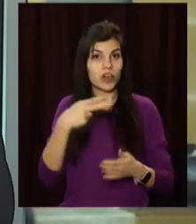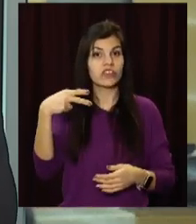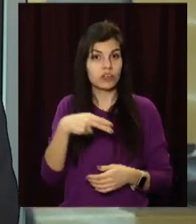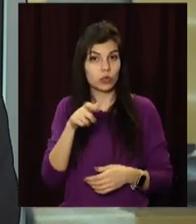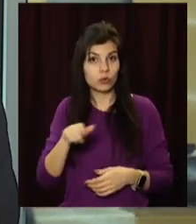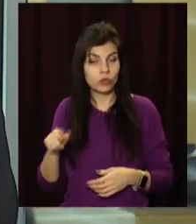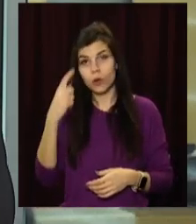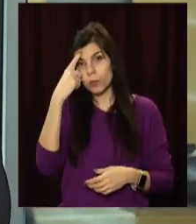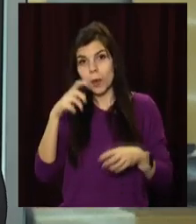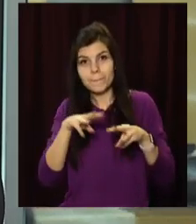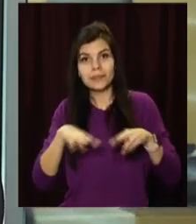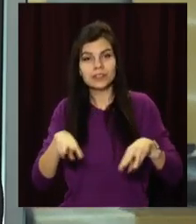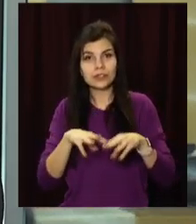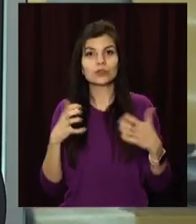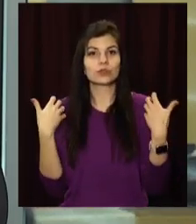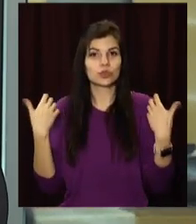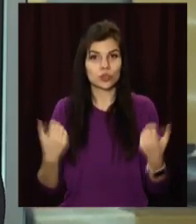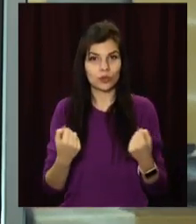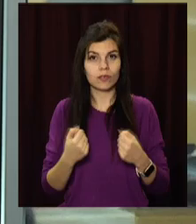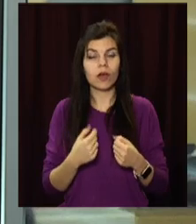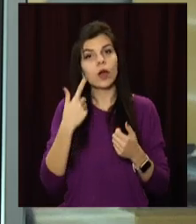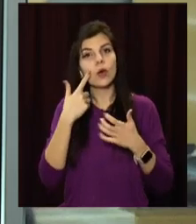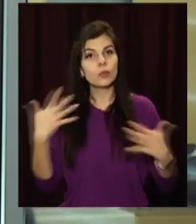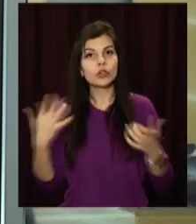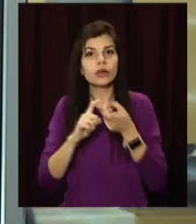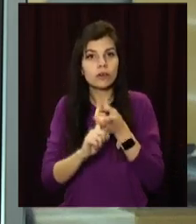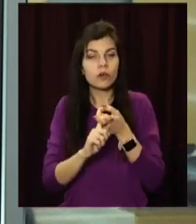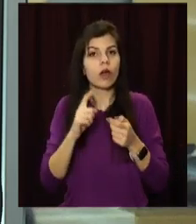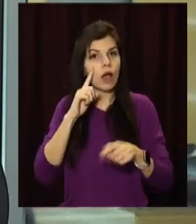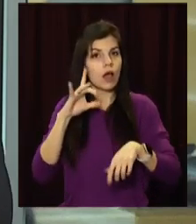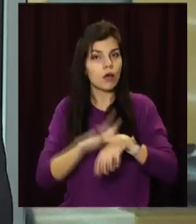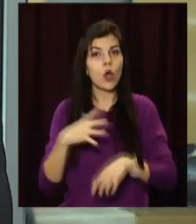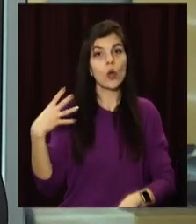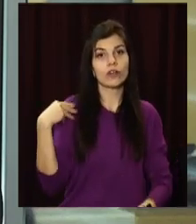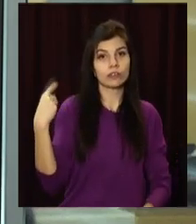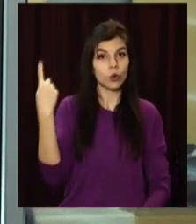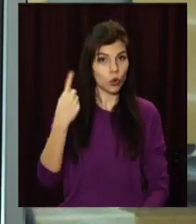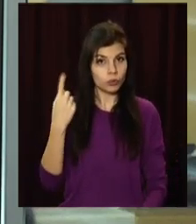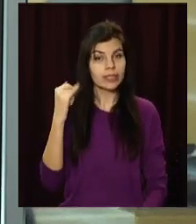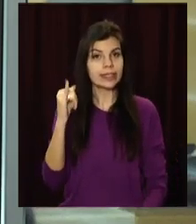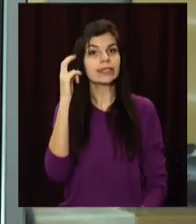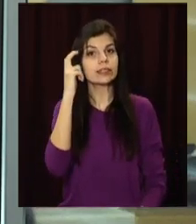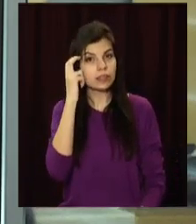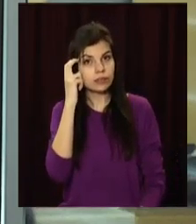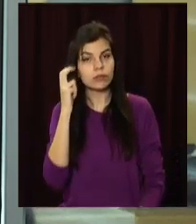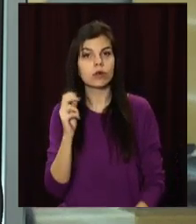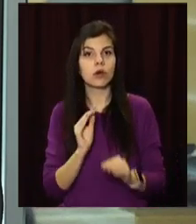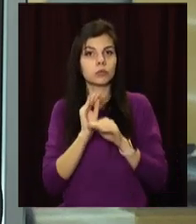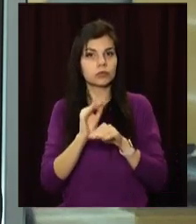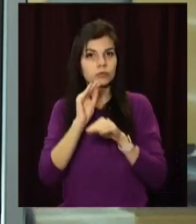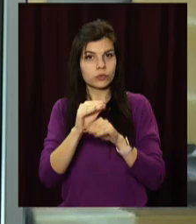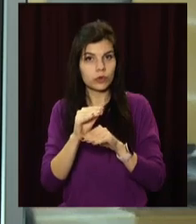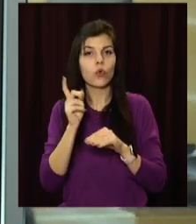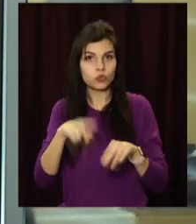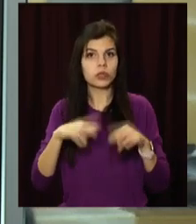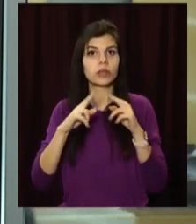Україні коронавірус діагностували понад 5500 людей. Ушпиталили майже 2000, повідомили в Міністерстві